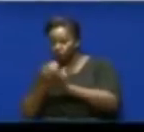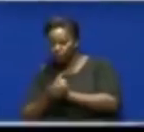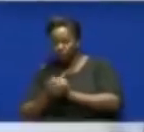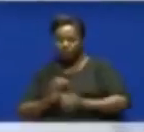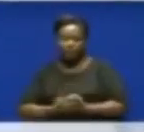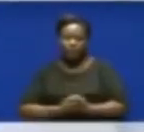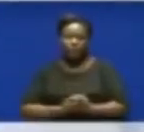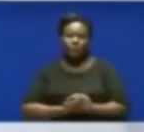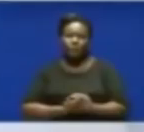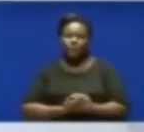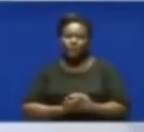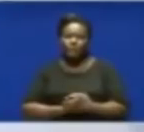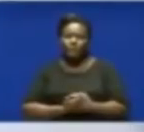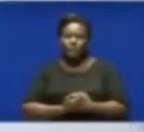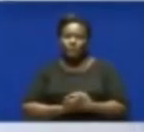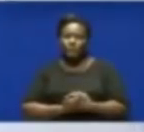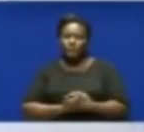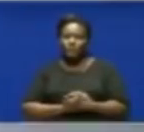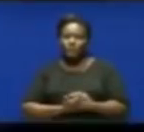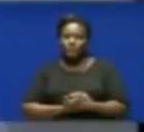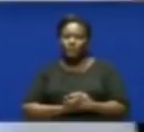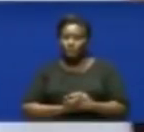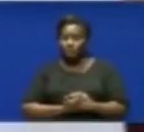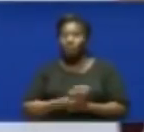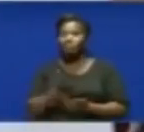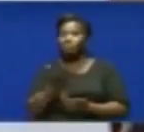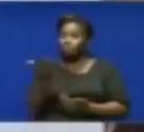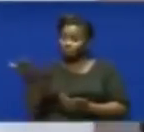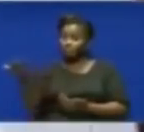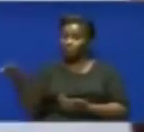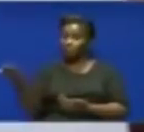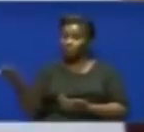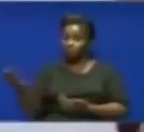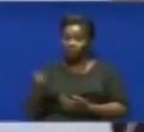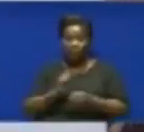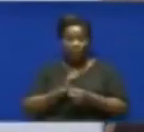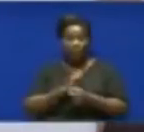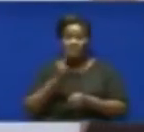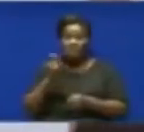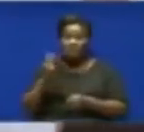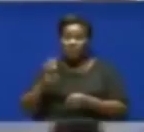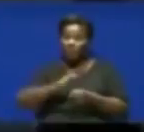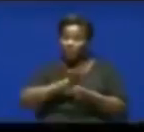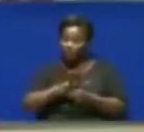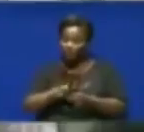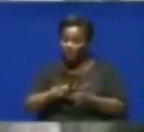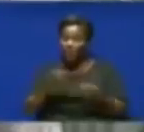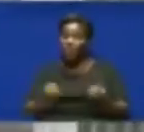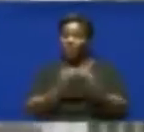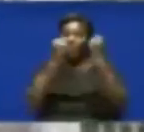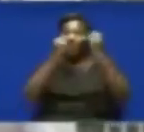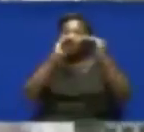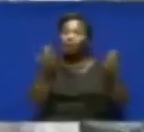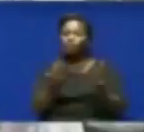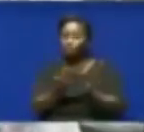Sound special. Watanzania wenzangu, coronavirus ni janga la dunia. Serikali ni